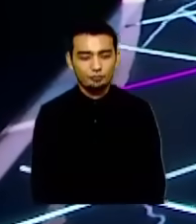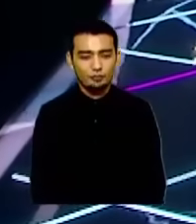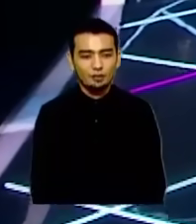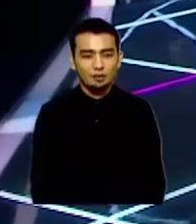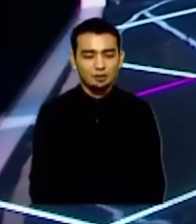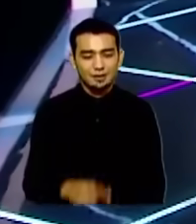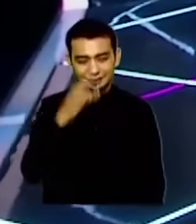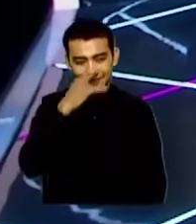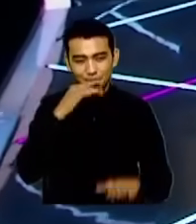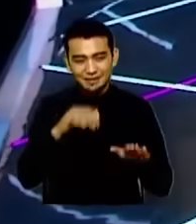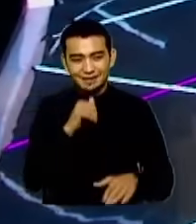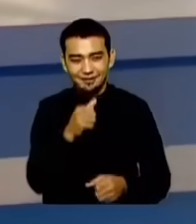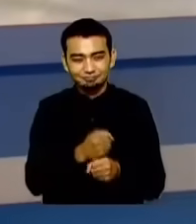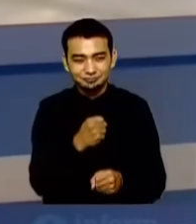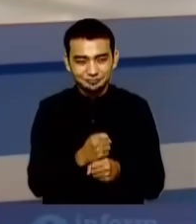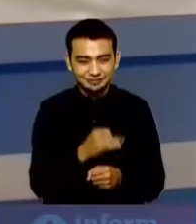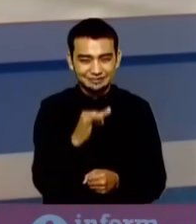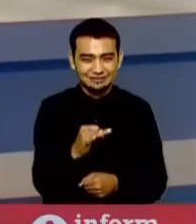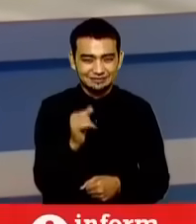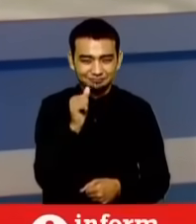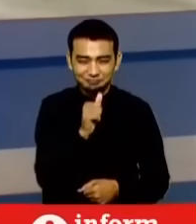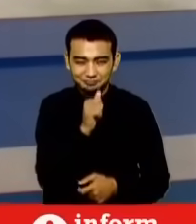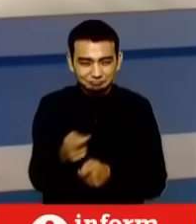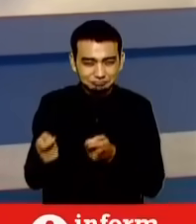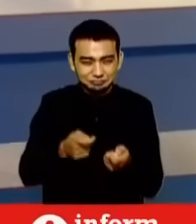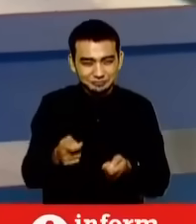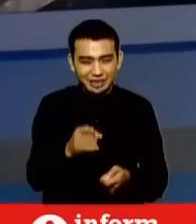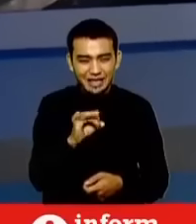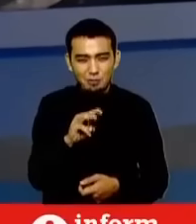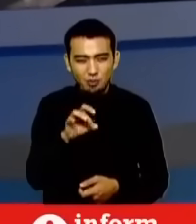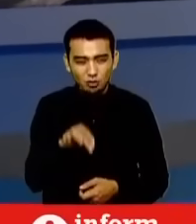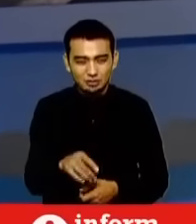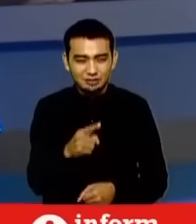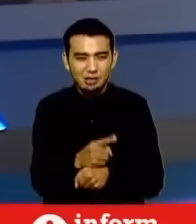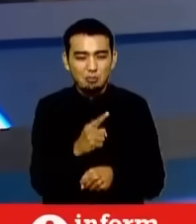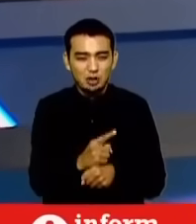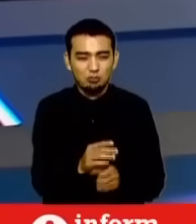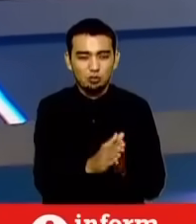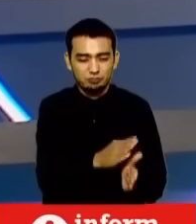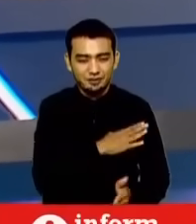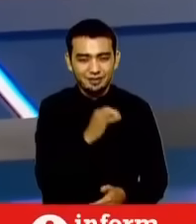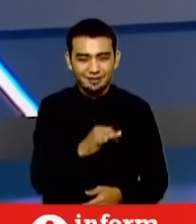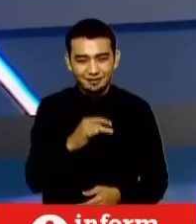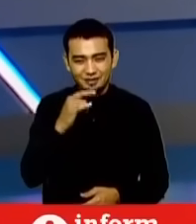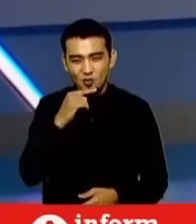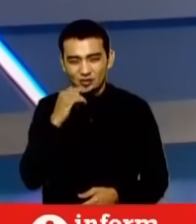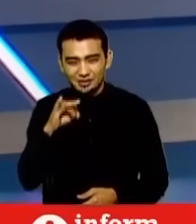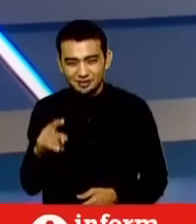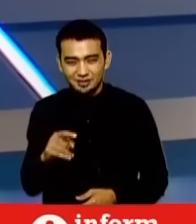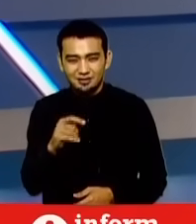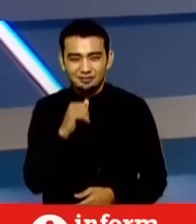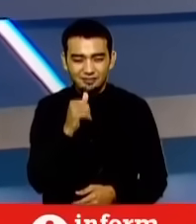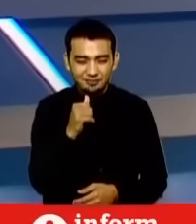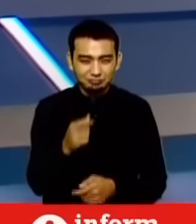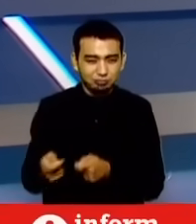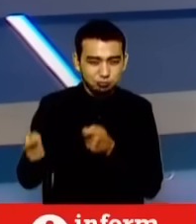Отандық қант өндірушілер тез арада көлеңкелі импортқа тыйым салынуын талап етеді. Болмаса, елге кіргізіліп жатқан құмшекер